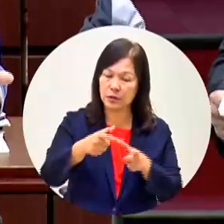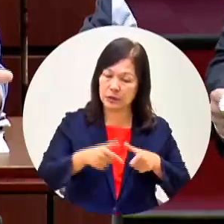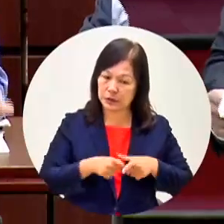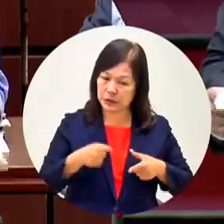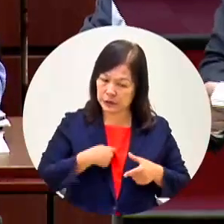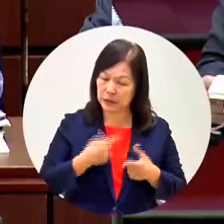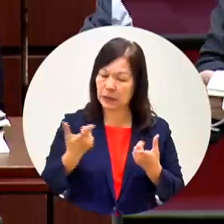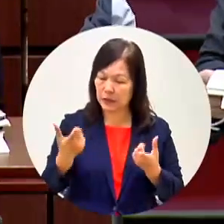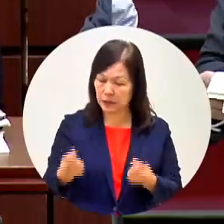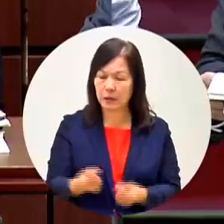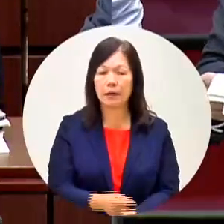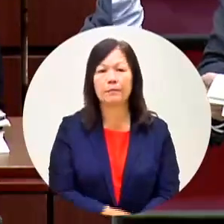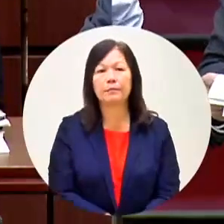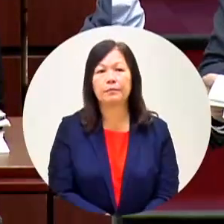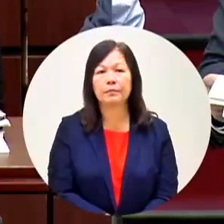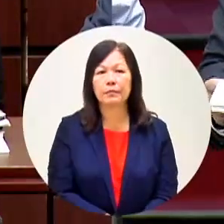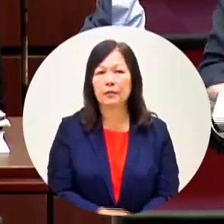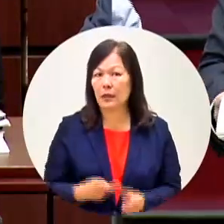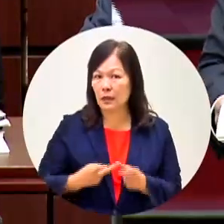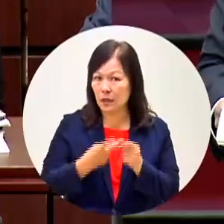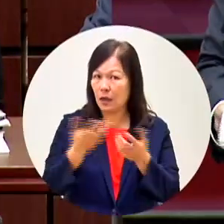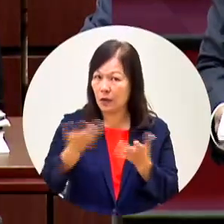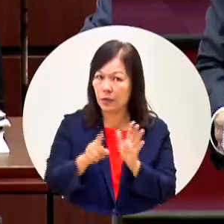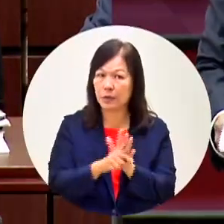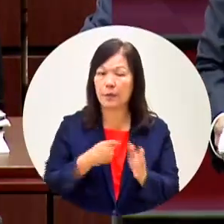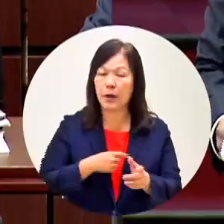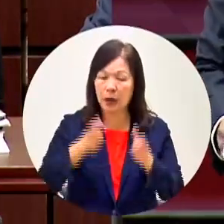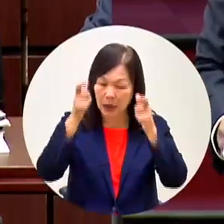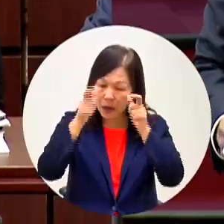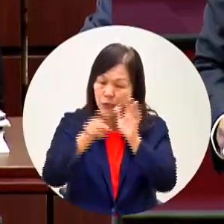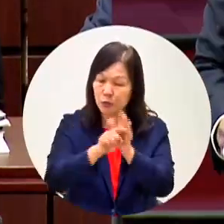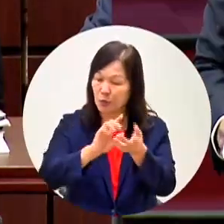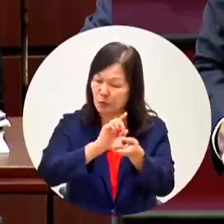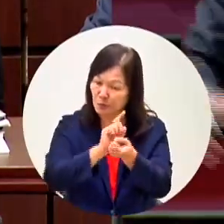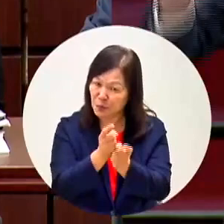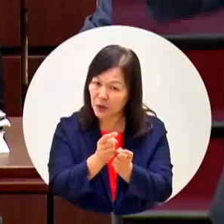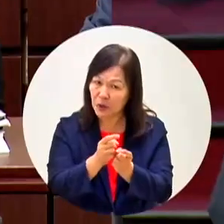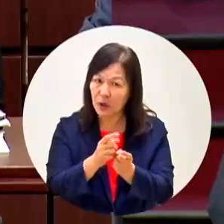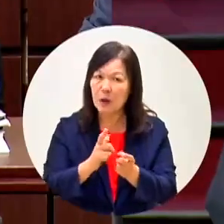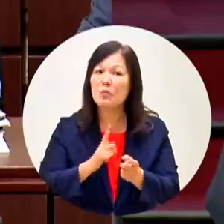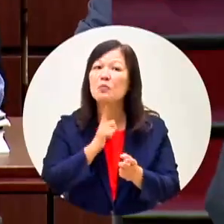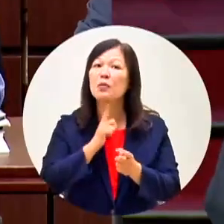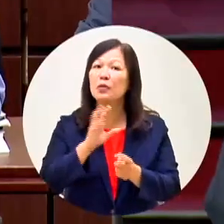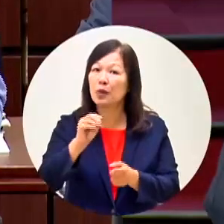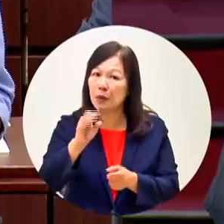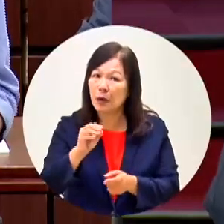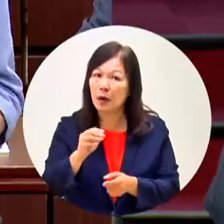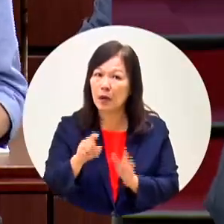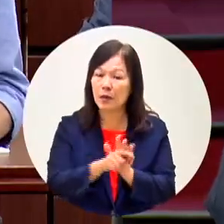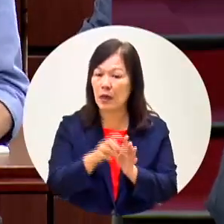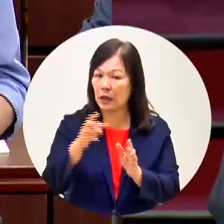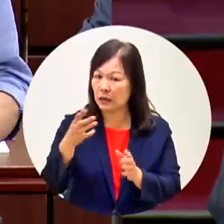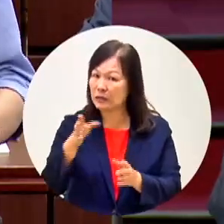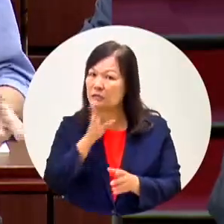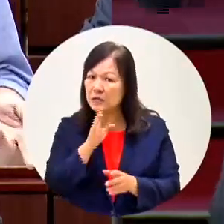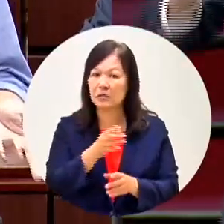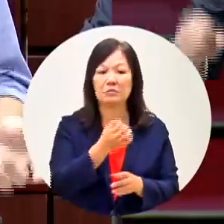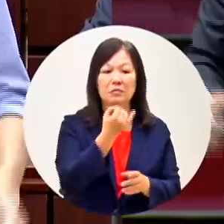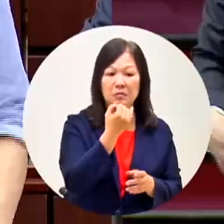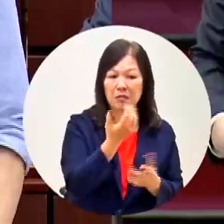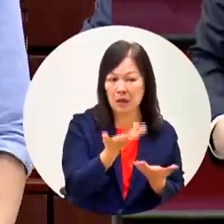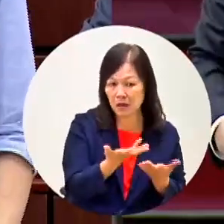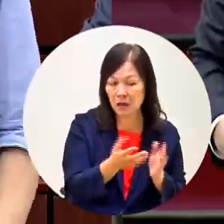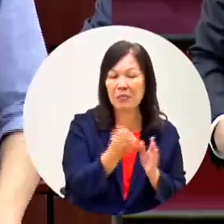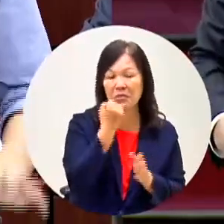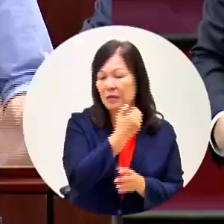题，高雄有没有可能变全台首富？我的答案 ，yes， 我们有可能。 4年、8年、10年、